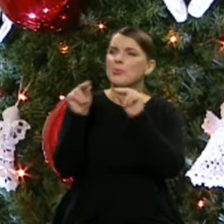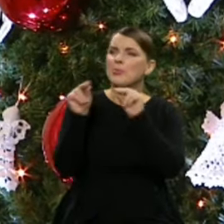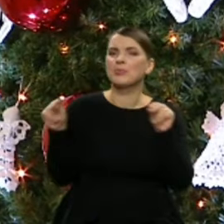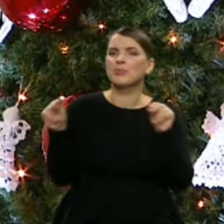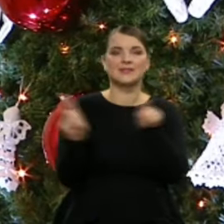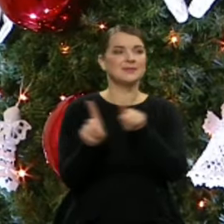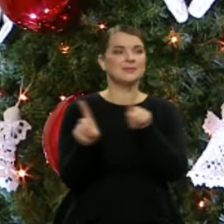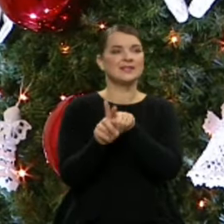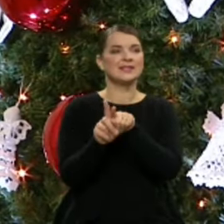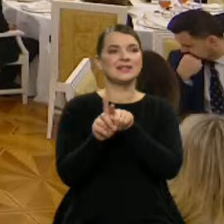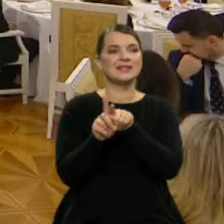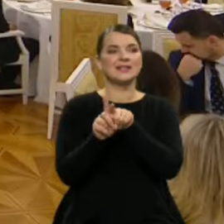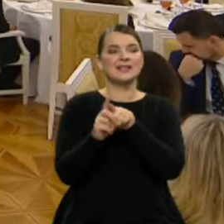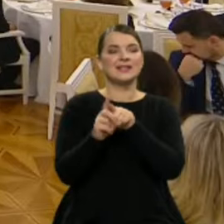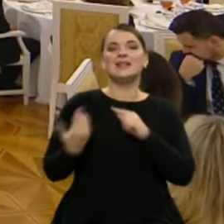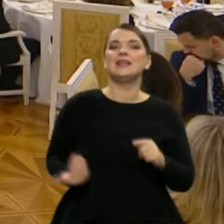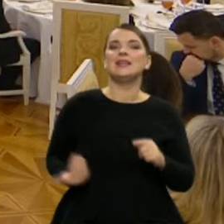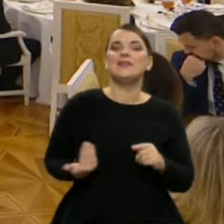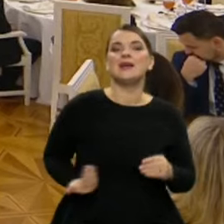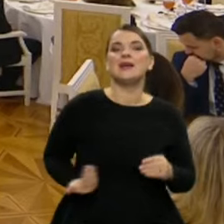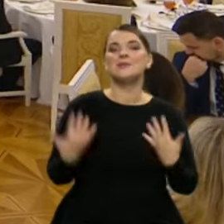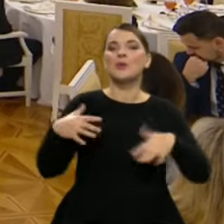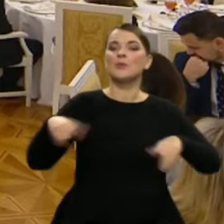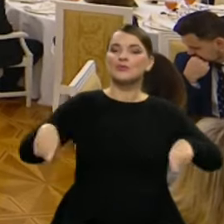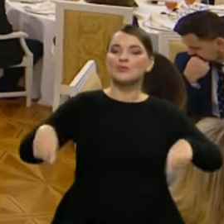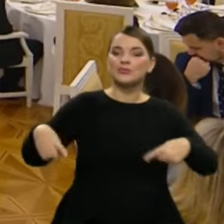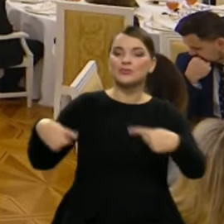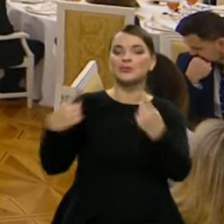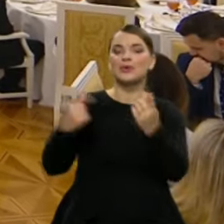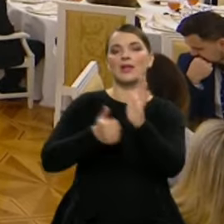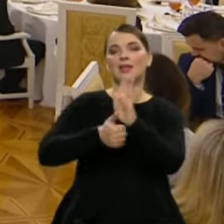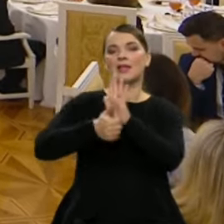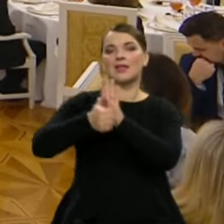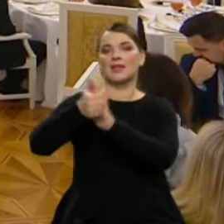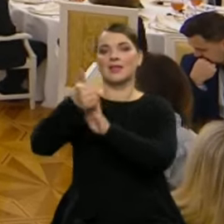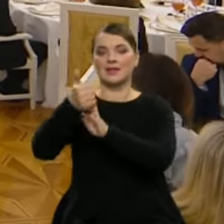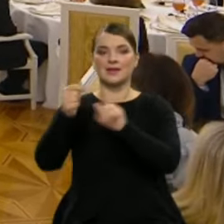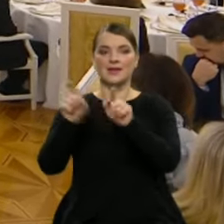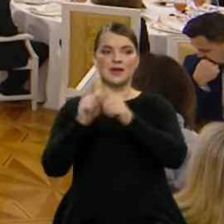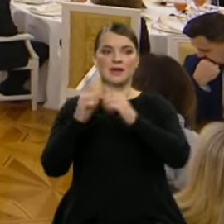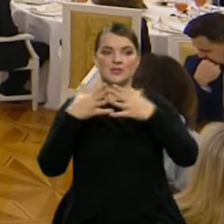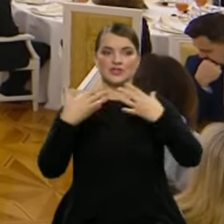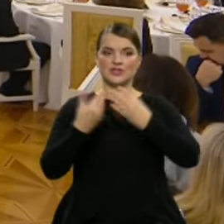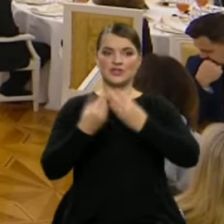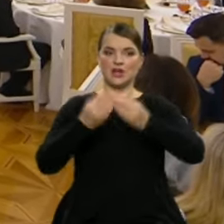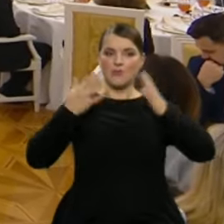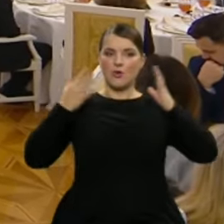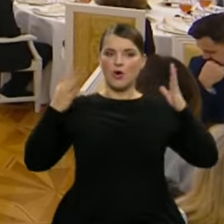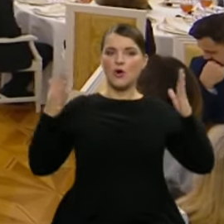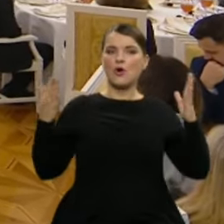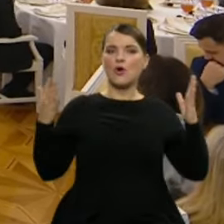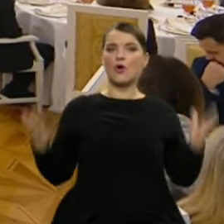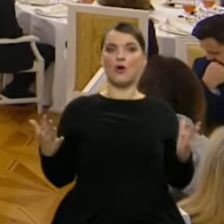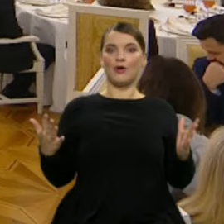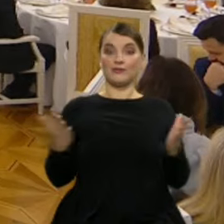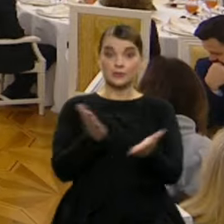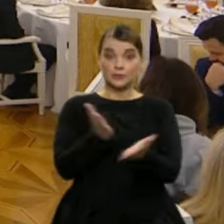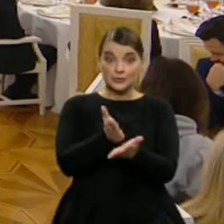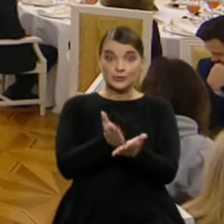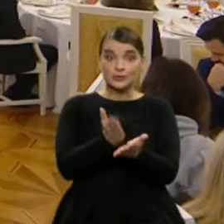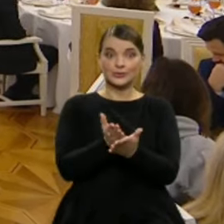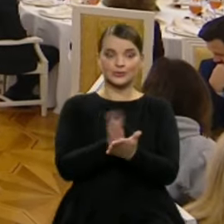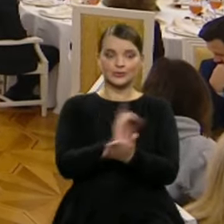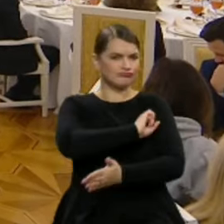truputį kyla ir šiandien jau tos didžiosios šeimos egzistuoja, jos